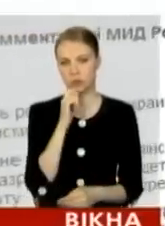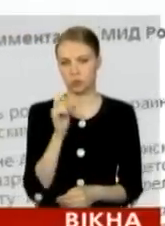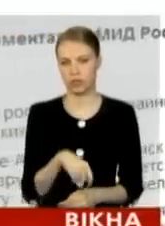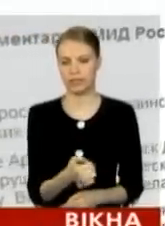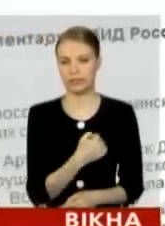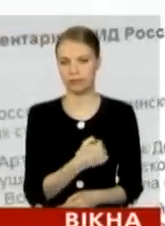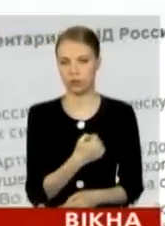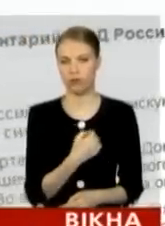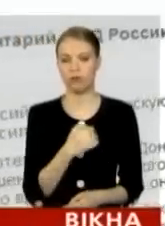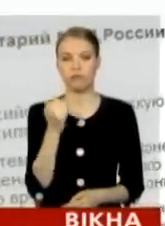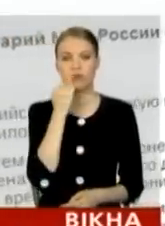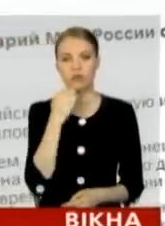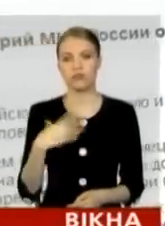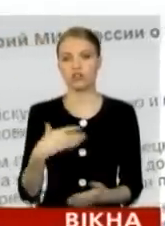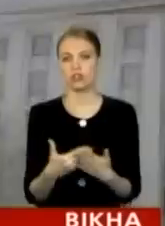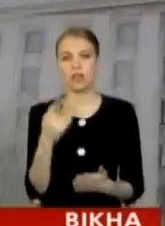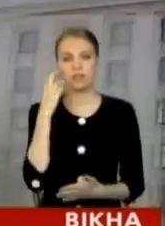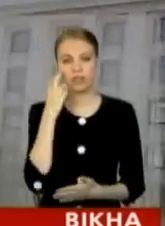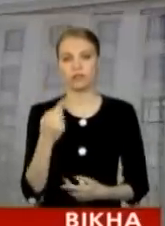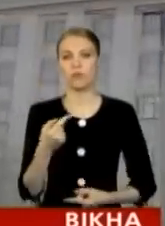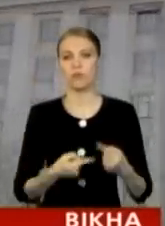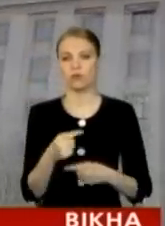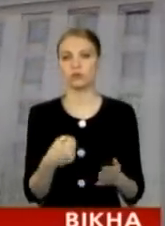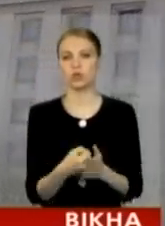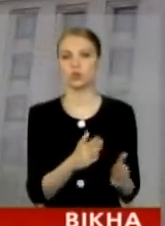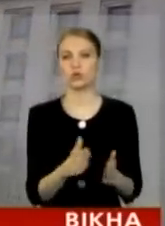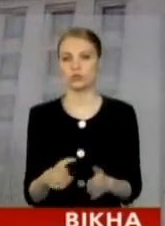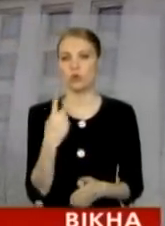українським військовикам. Москва жадає від Києва повернутися до